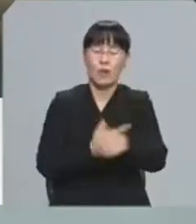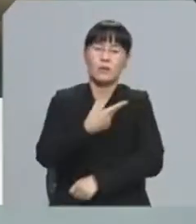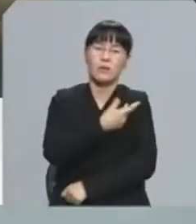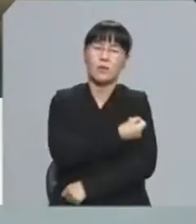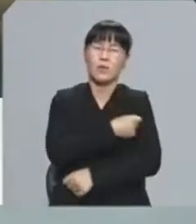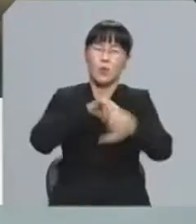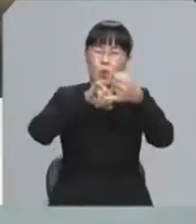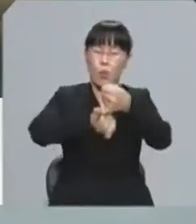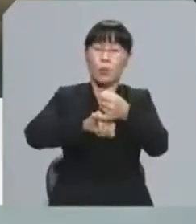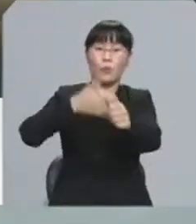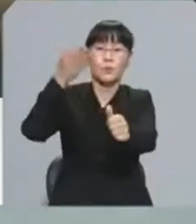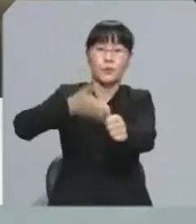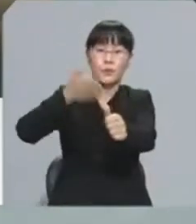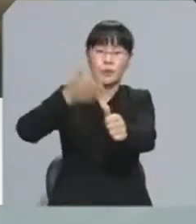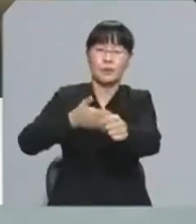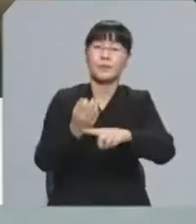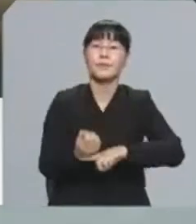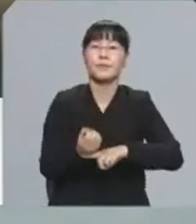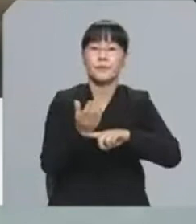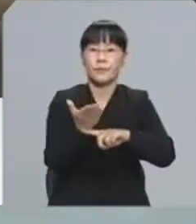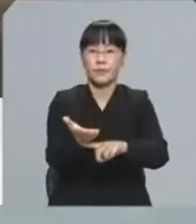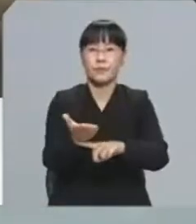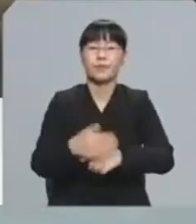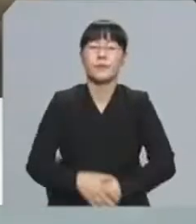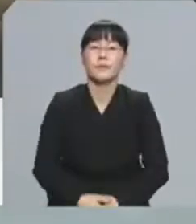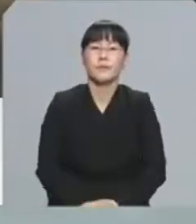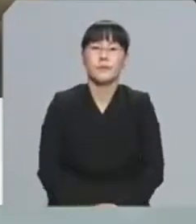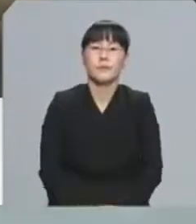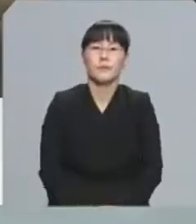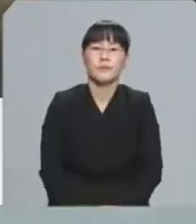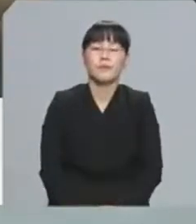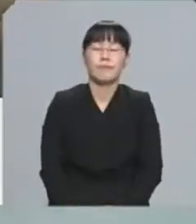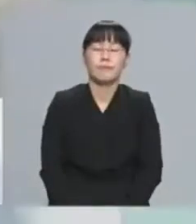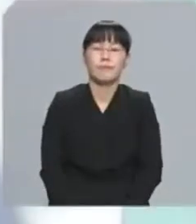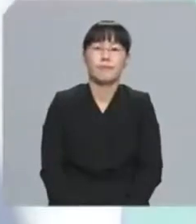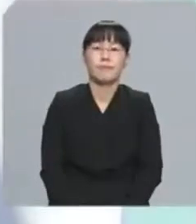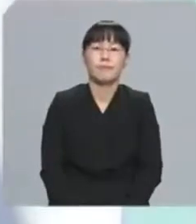것을 당부했습니다. 김재논 기자가 보도합니다.